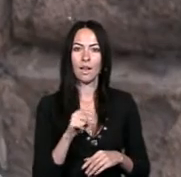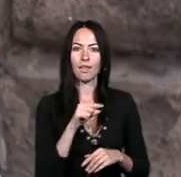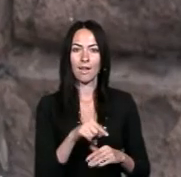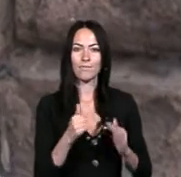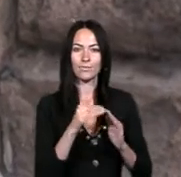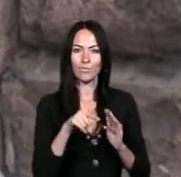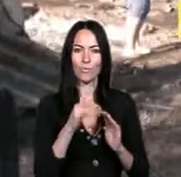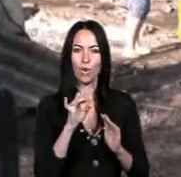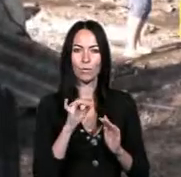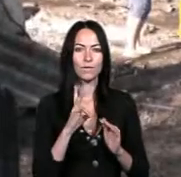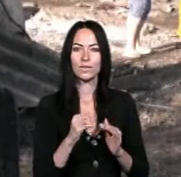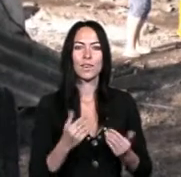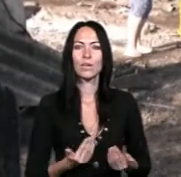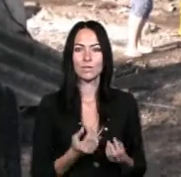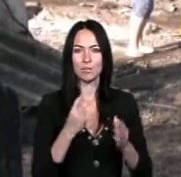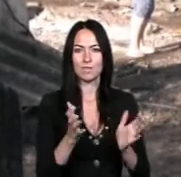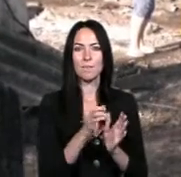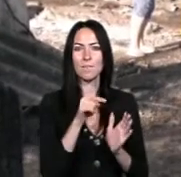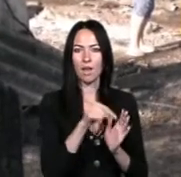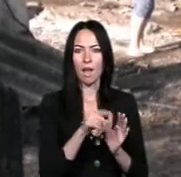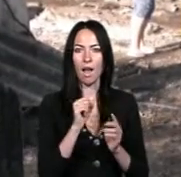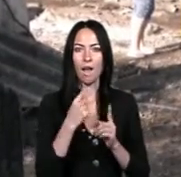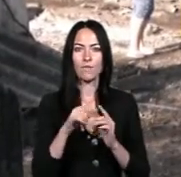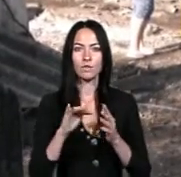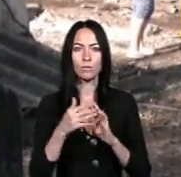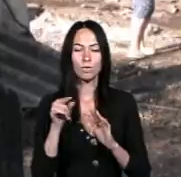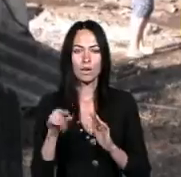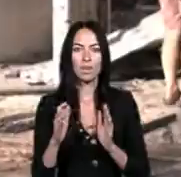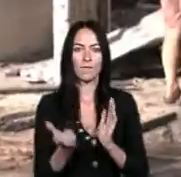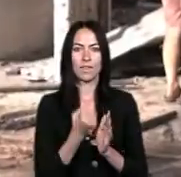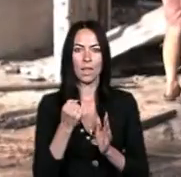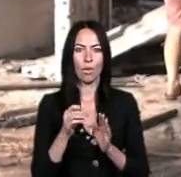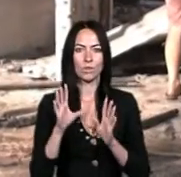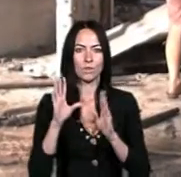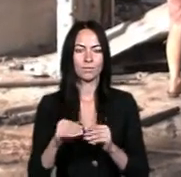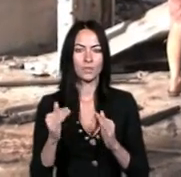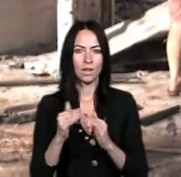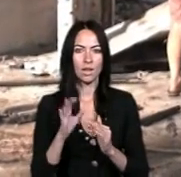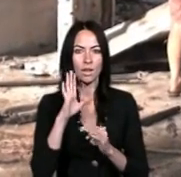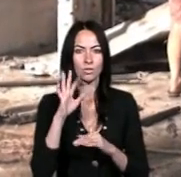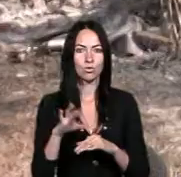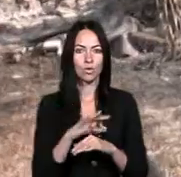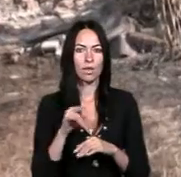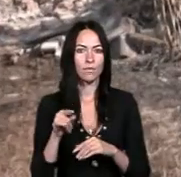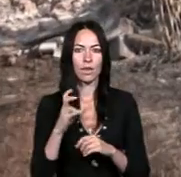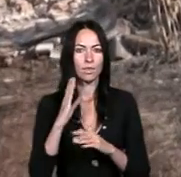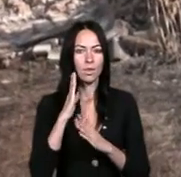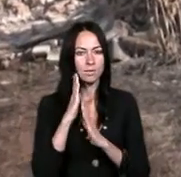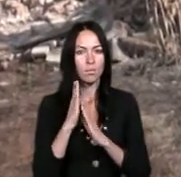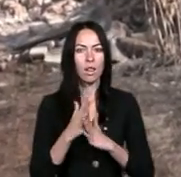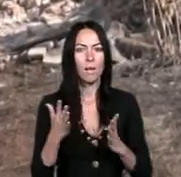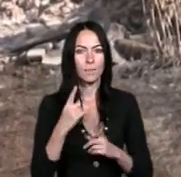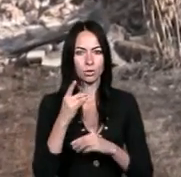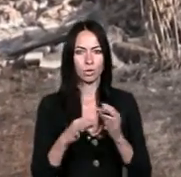крам. Інший в селі Гріньківка, до якого теж дістався вогонь, вдалося відстояти. З чоловіком не спала більше доби. То він поїхав